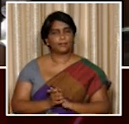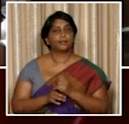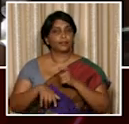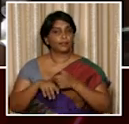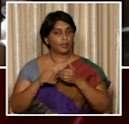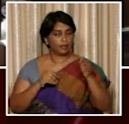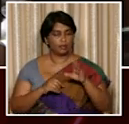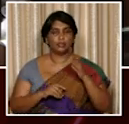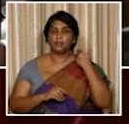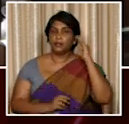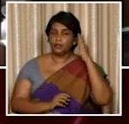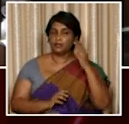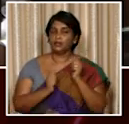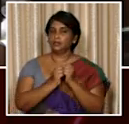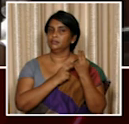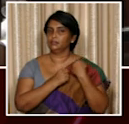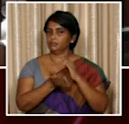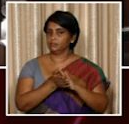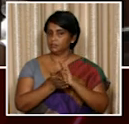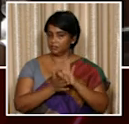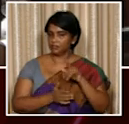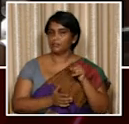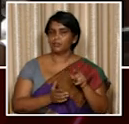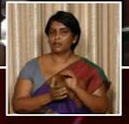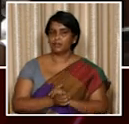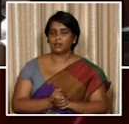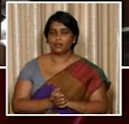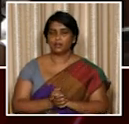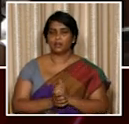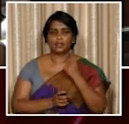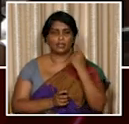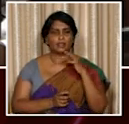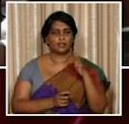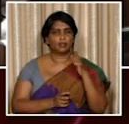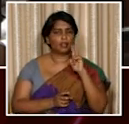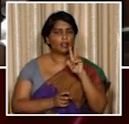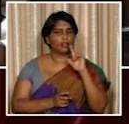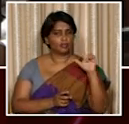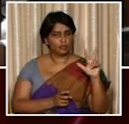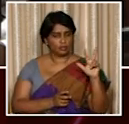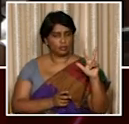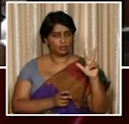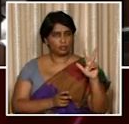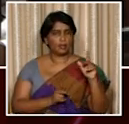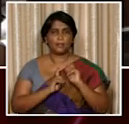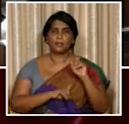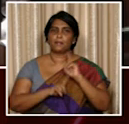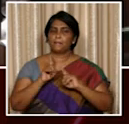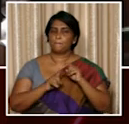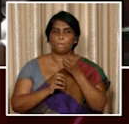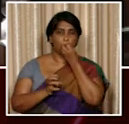சிறந்த பணியாற்றிய பெருமை இருக்கின்றது. 1987 இடம்பெற்ற பாராளுமன்ற குண்டுவெடிப்பு சம்பவத்தில்